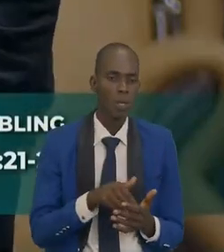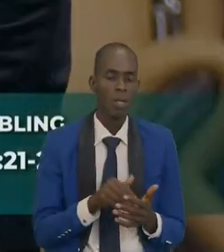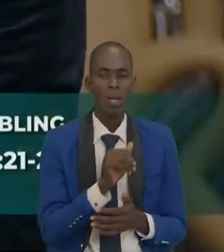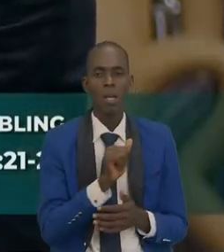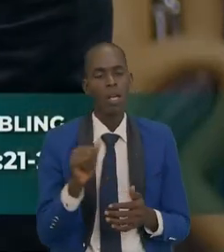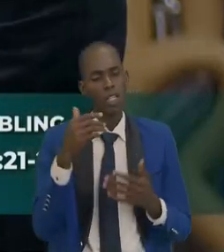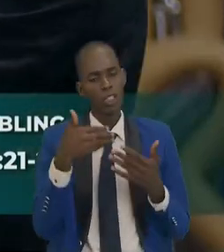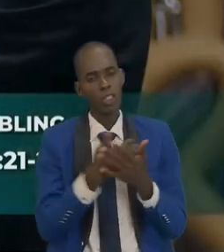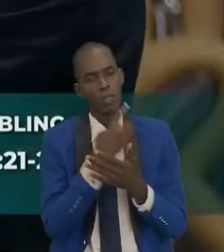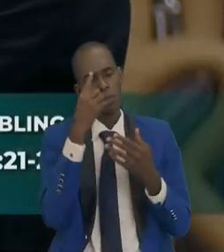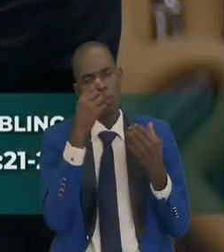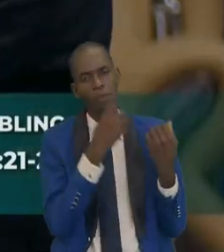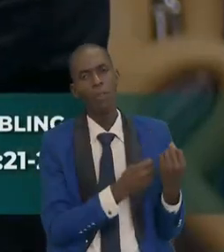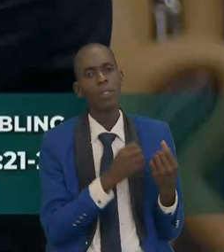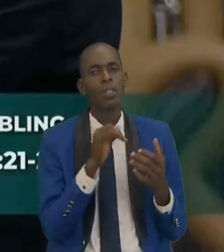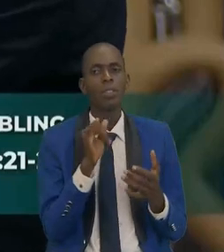nouvelle foi,